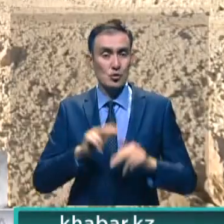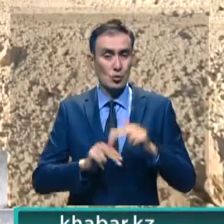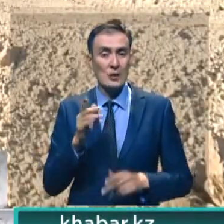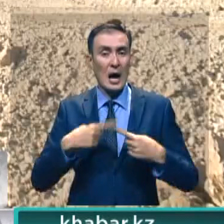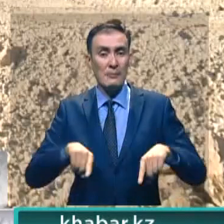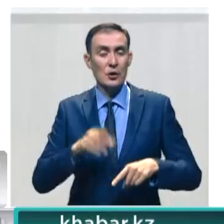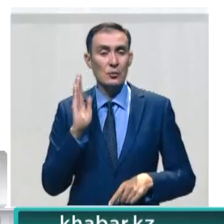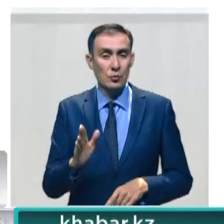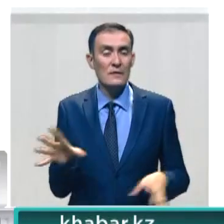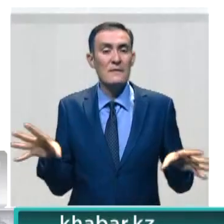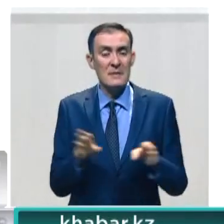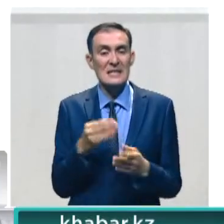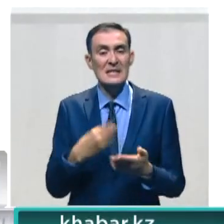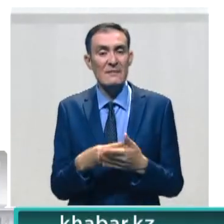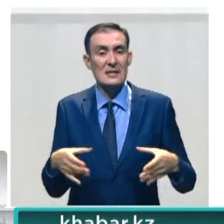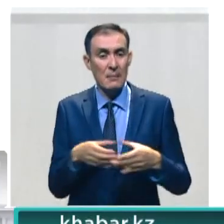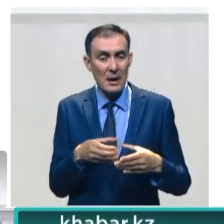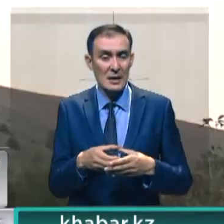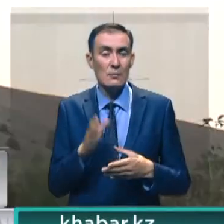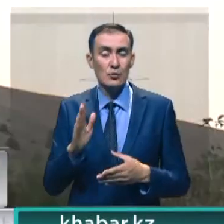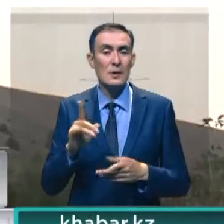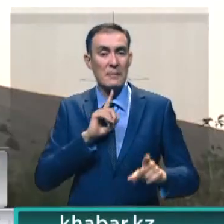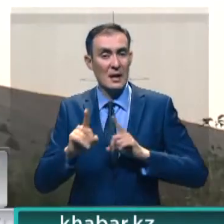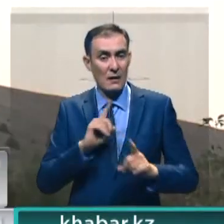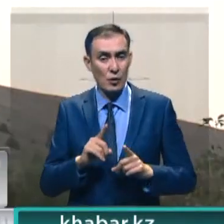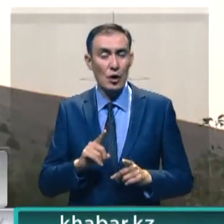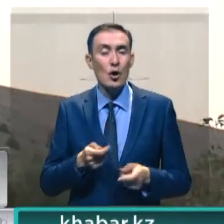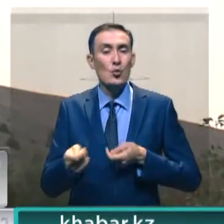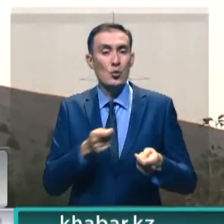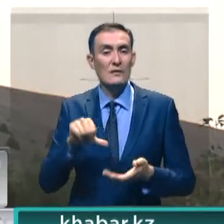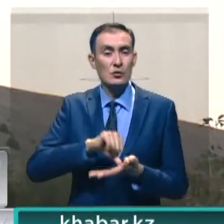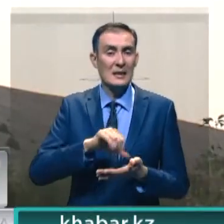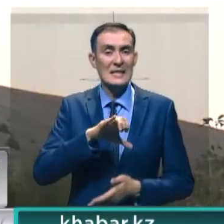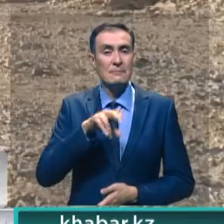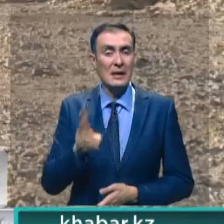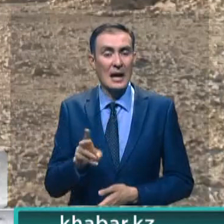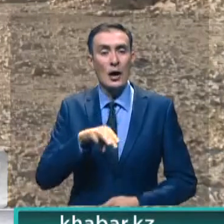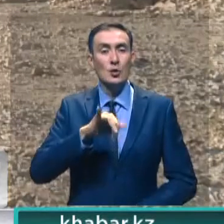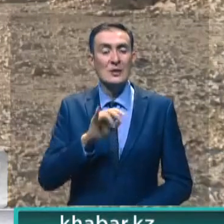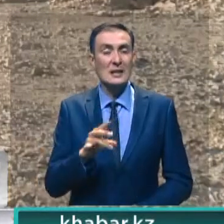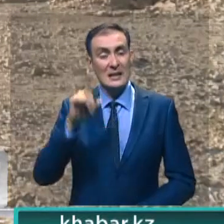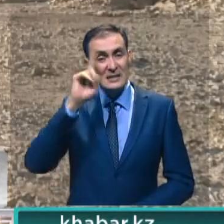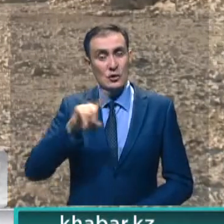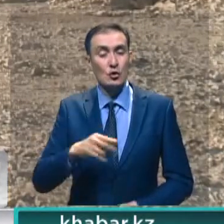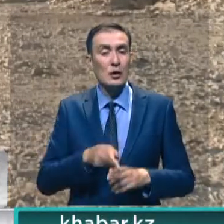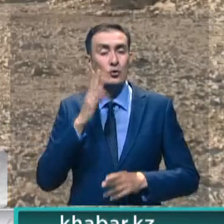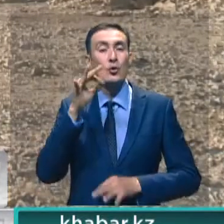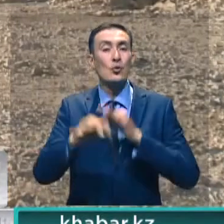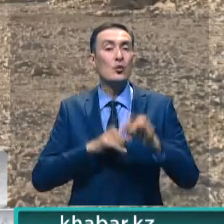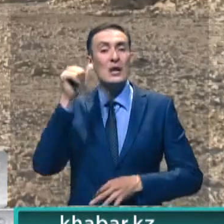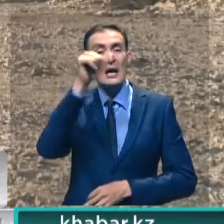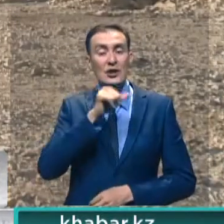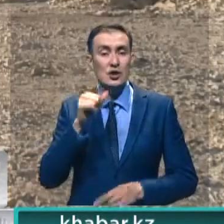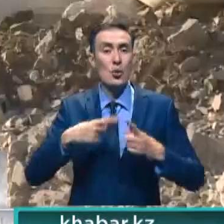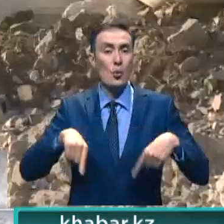строить объект будут вместе с инвестором. С ним ведут переговоры. Куратором выступила СПК «Туркестан». Известно, что это будет